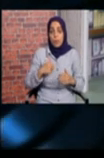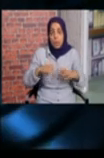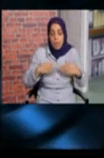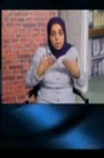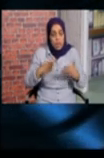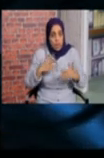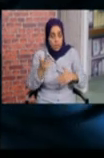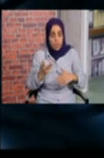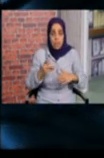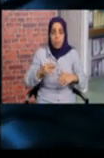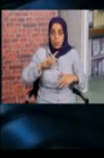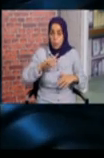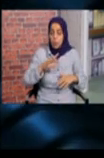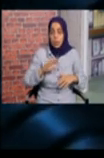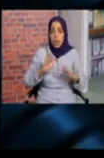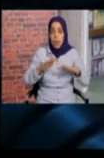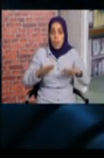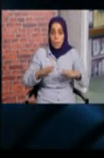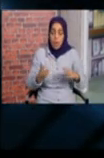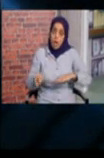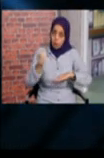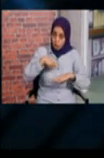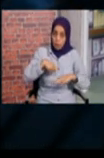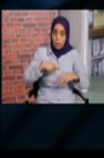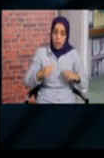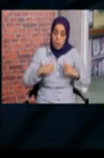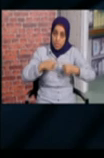هي يعني خلينا نقول ان هي لما هتطبق